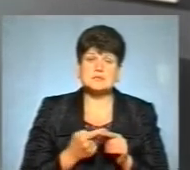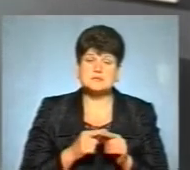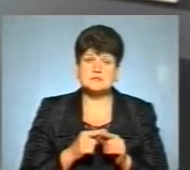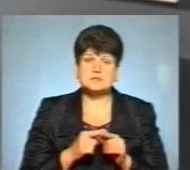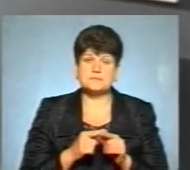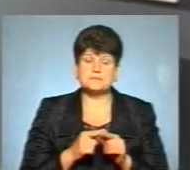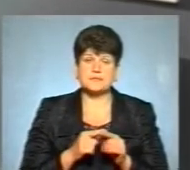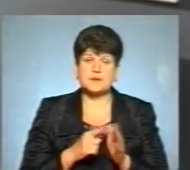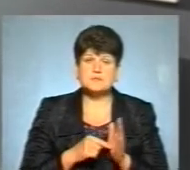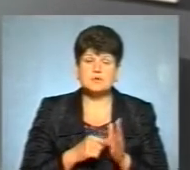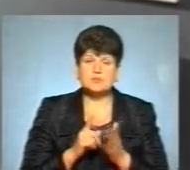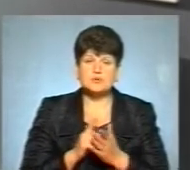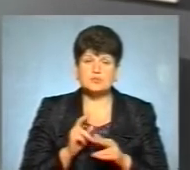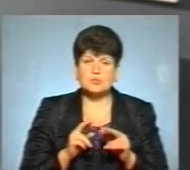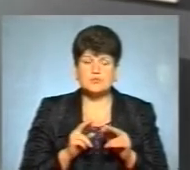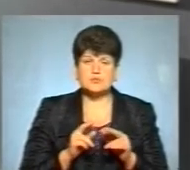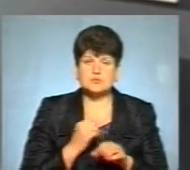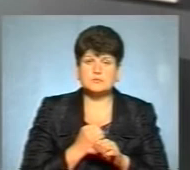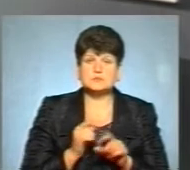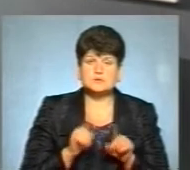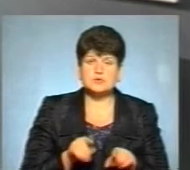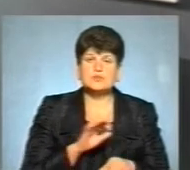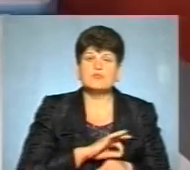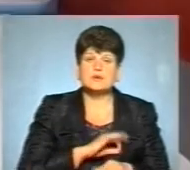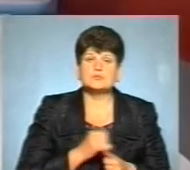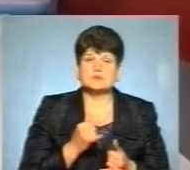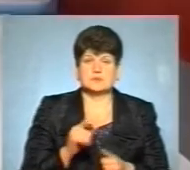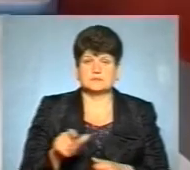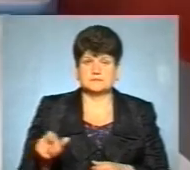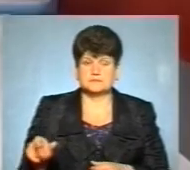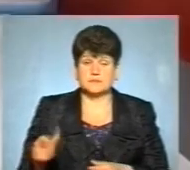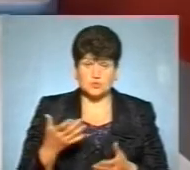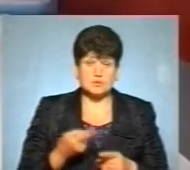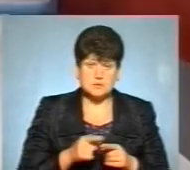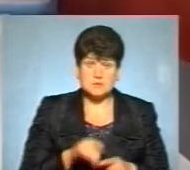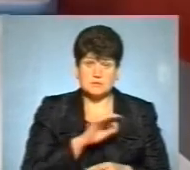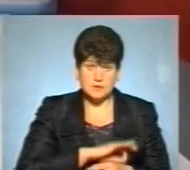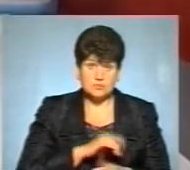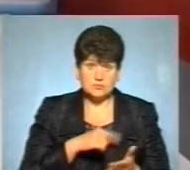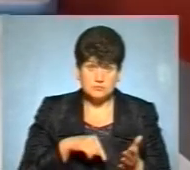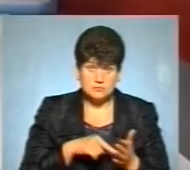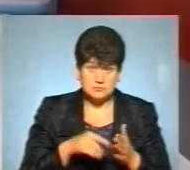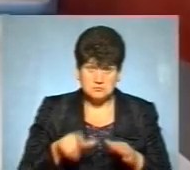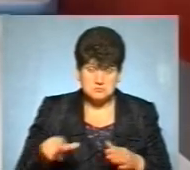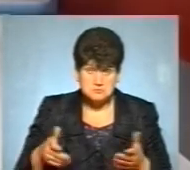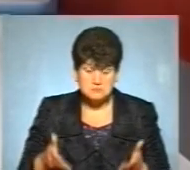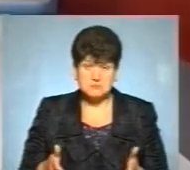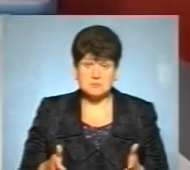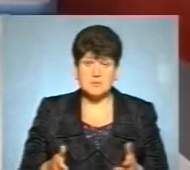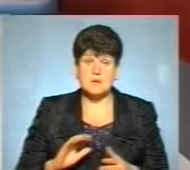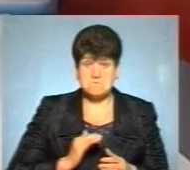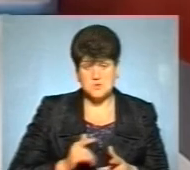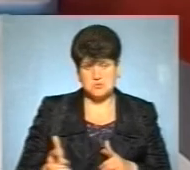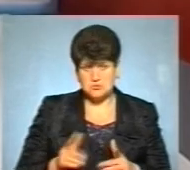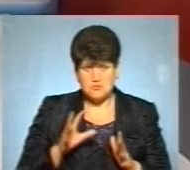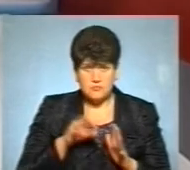міста, яка повинна бути побудована на тому, що вигідно для містян. Якщо це вигідно для міста, якщо це вигідно для містян, і бізнес готовий в